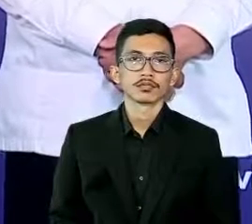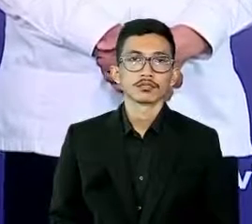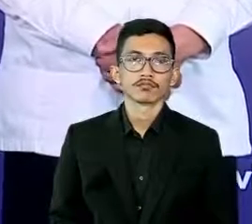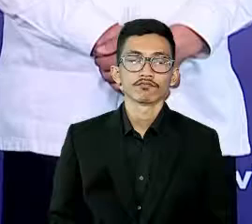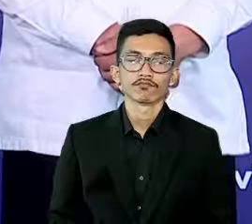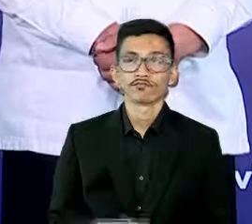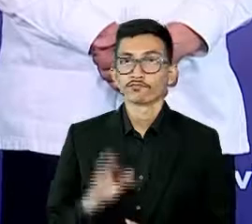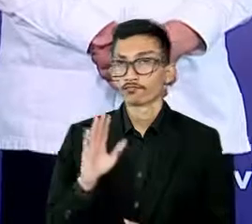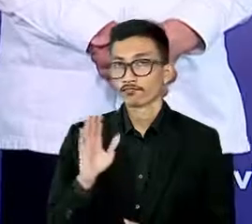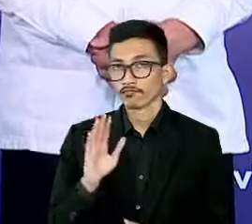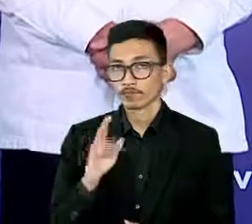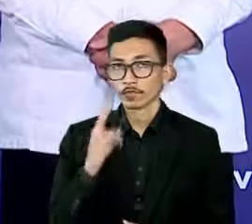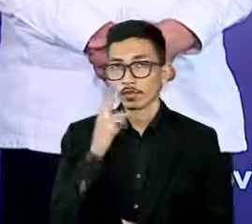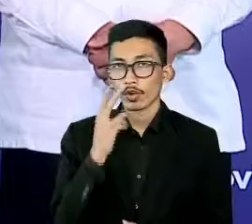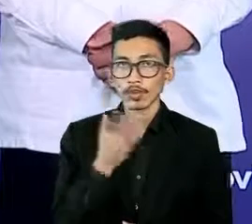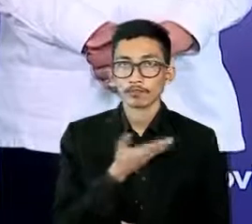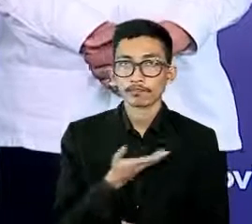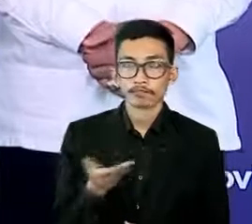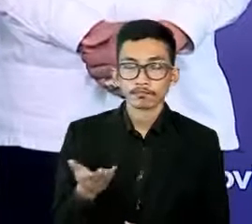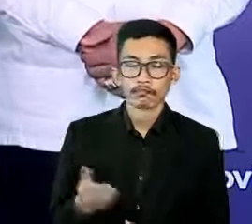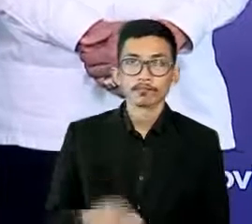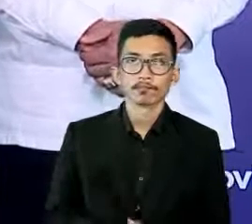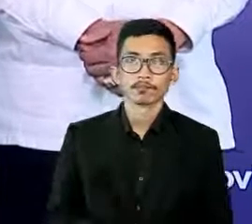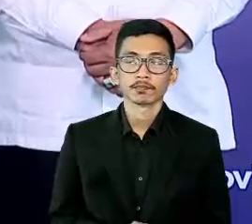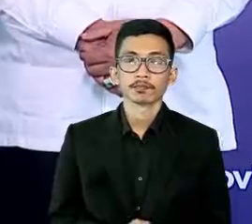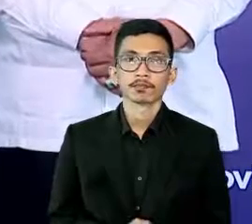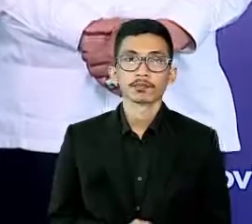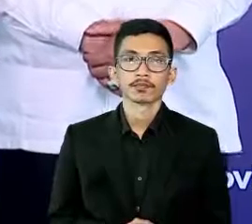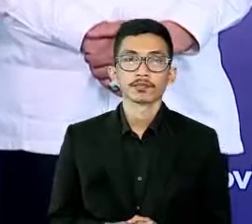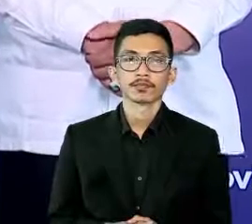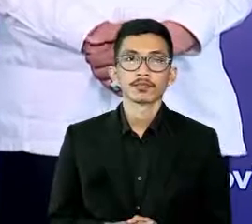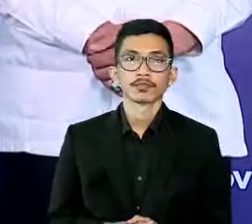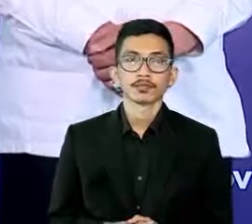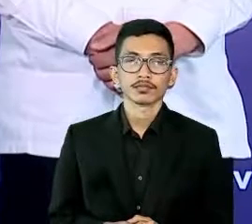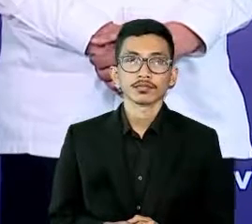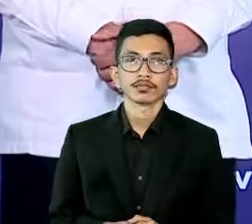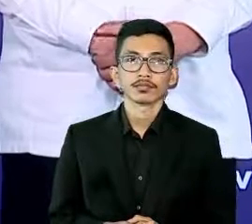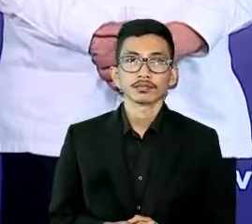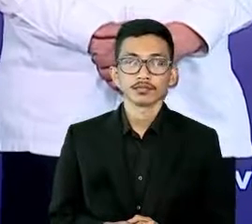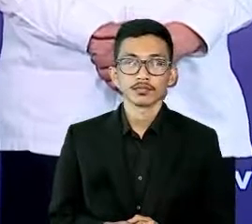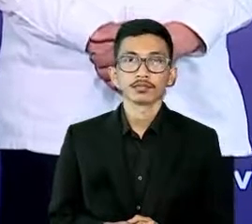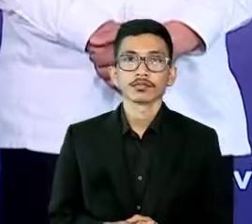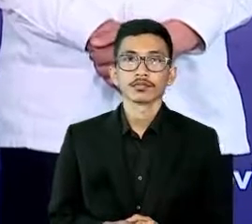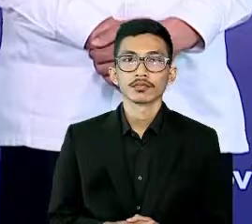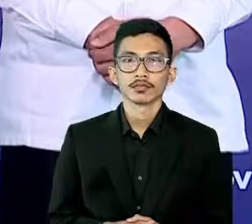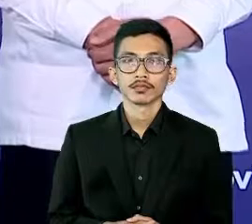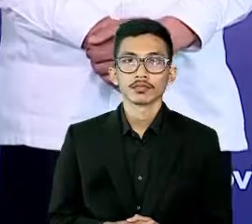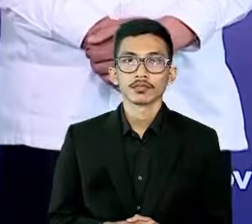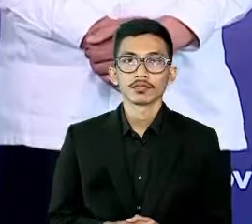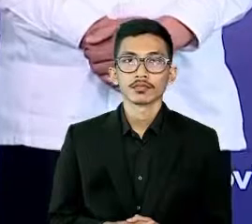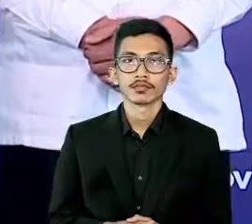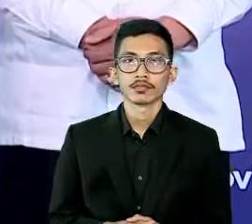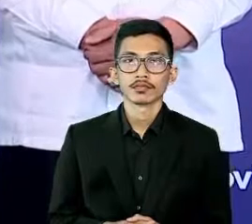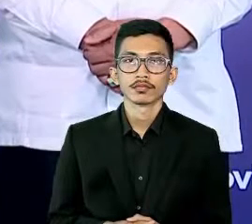Hai saudara-saudara sekalian kita ketahui bersama bahwa